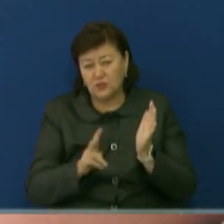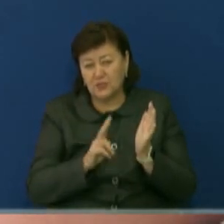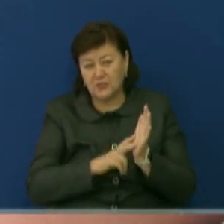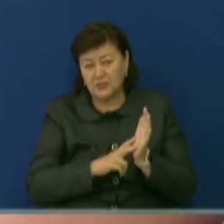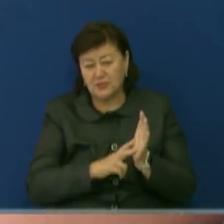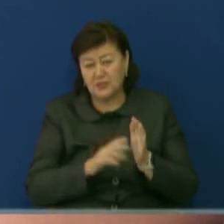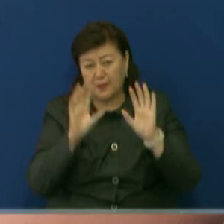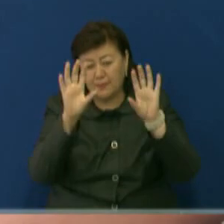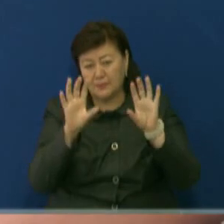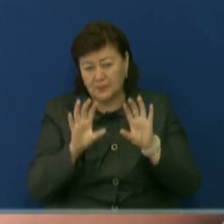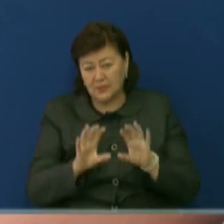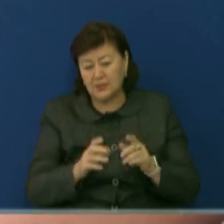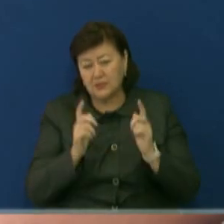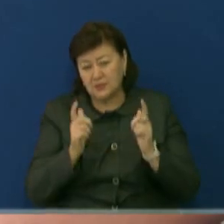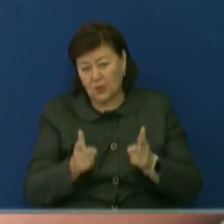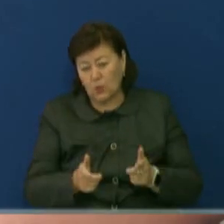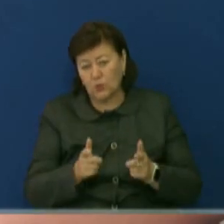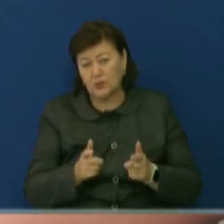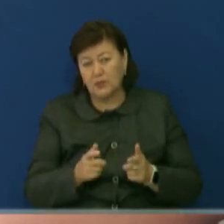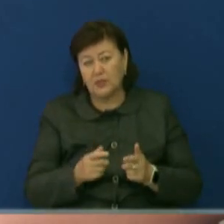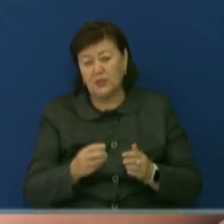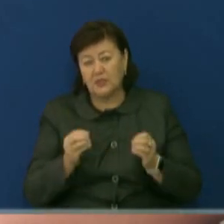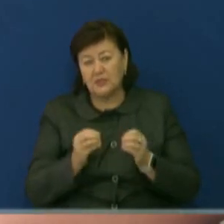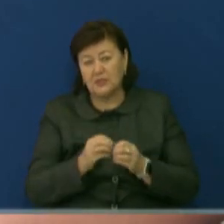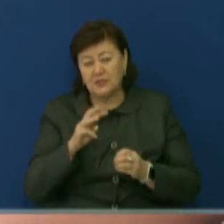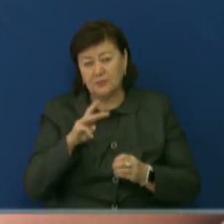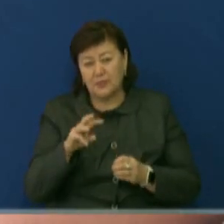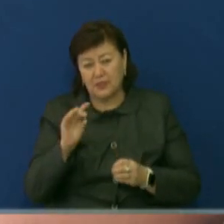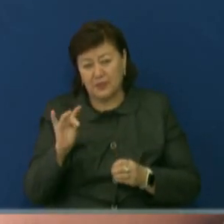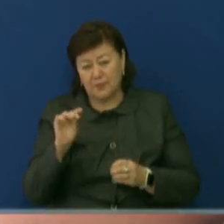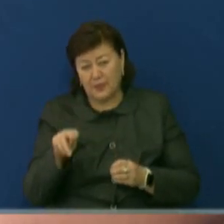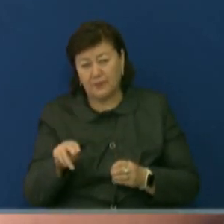Административного кодекса Республики Казахстан в размере 10-месячных расчетных